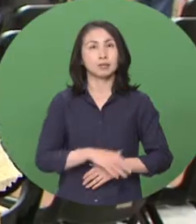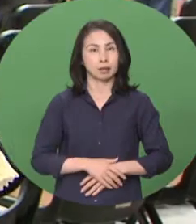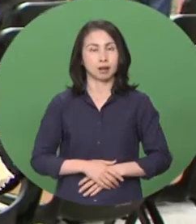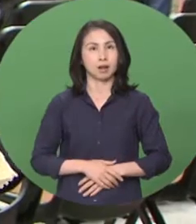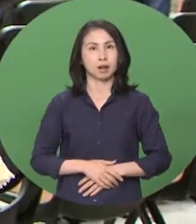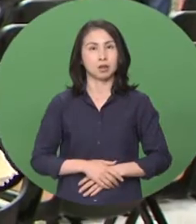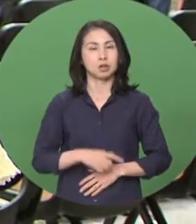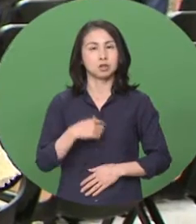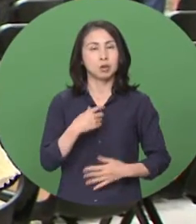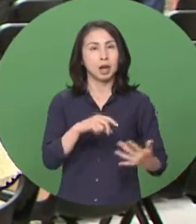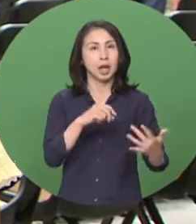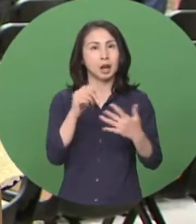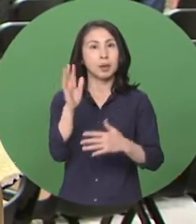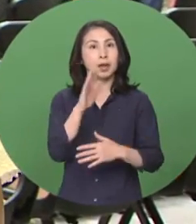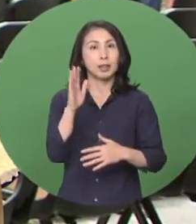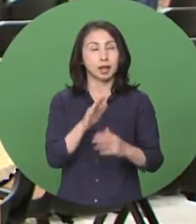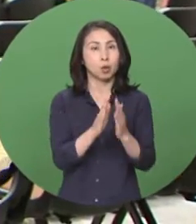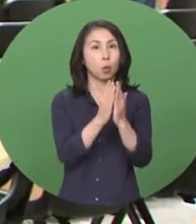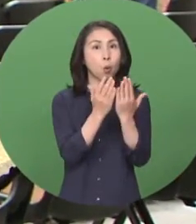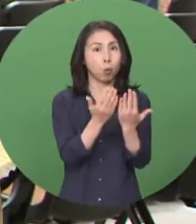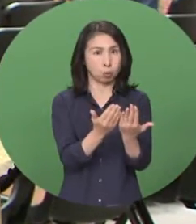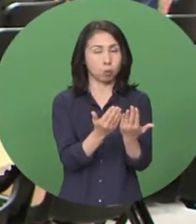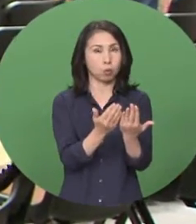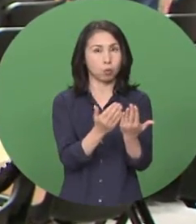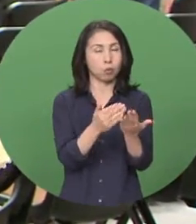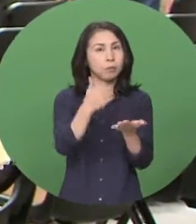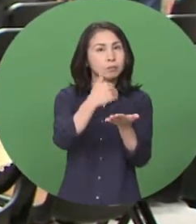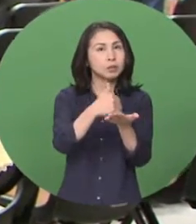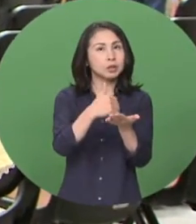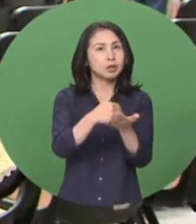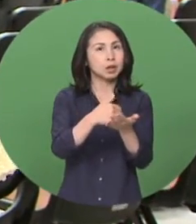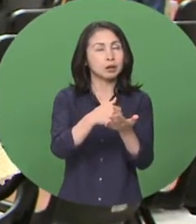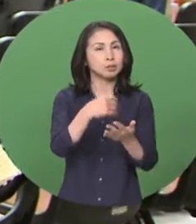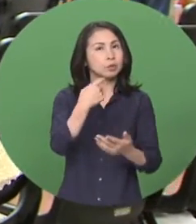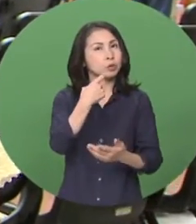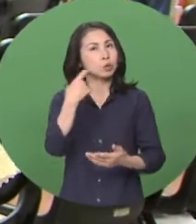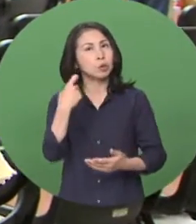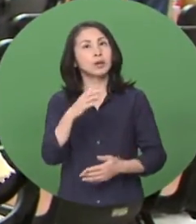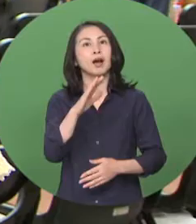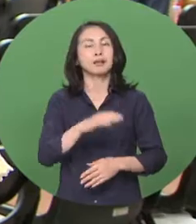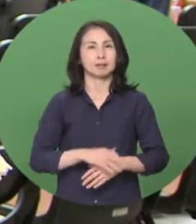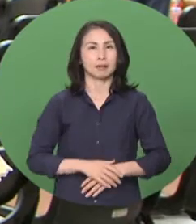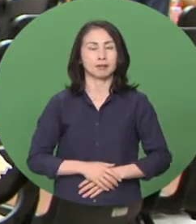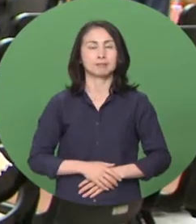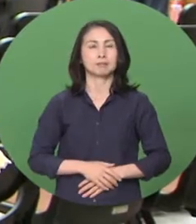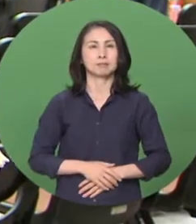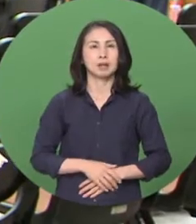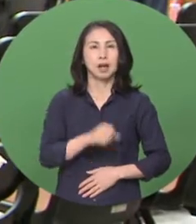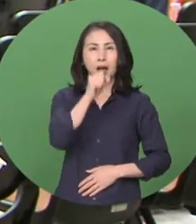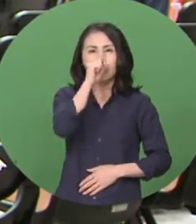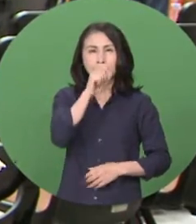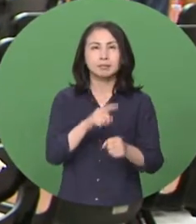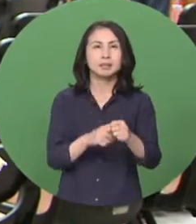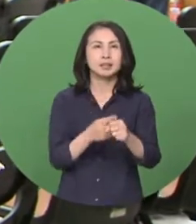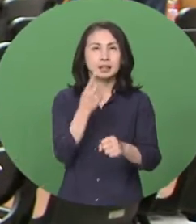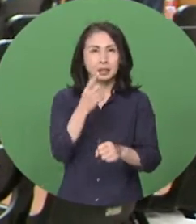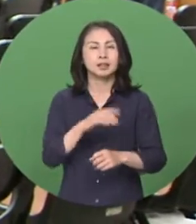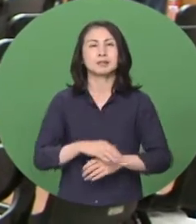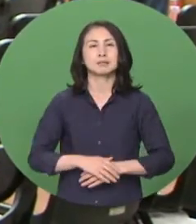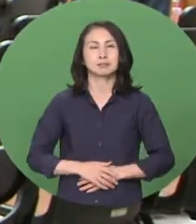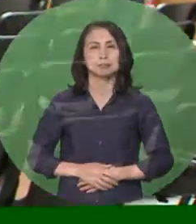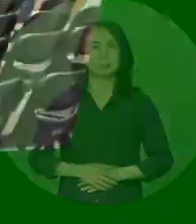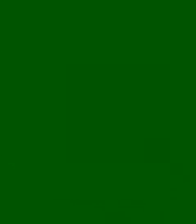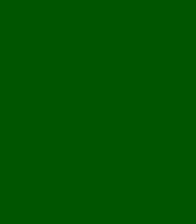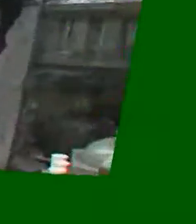まり自分が手に取ることもない本へのすごい興味が湧いて、とてもいい機会になったと思います。